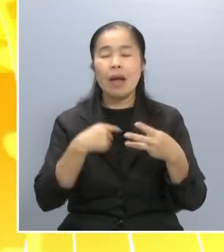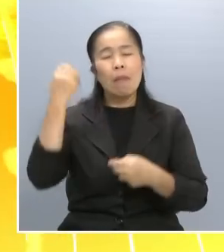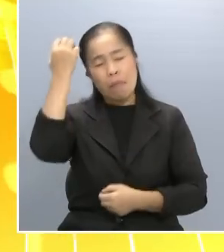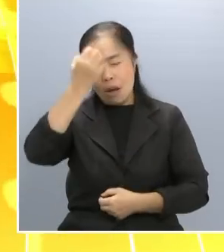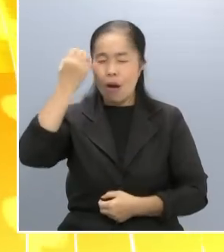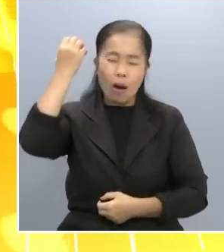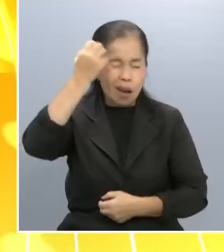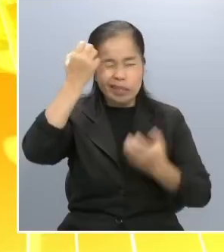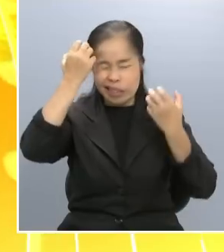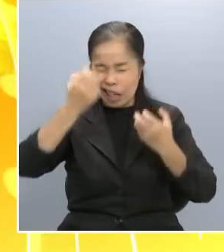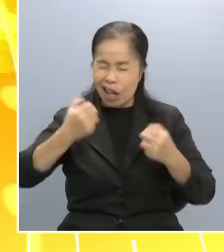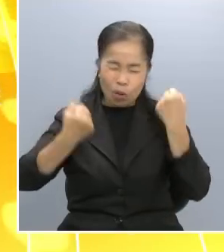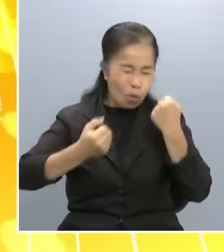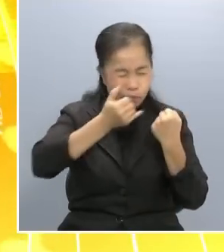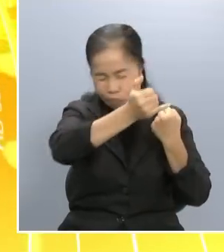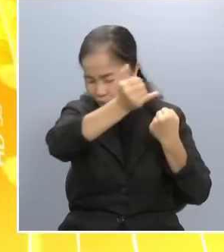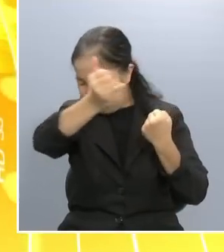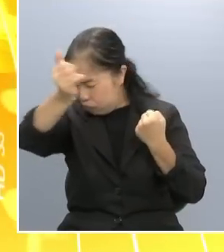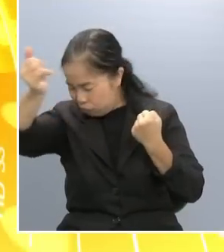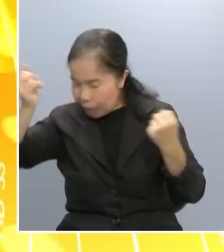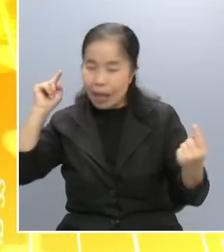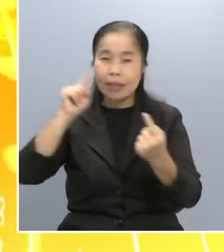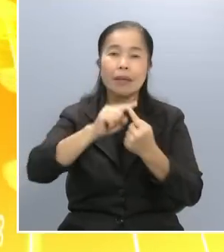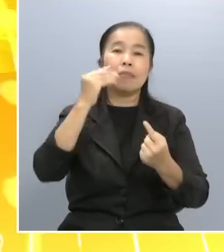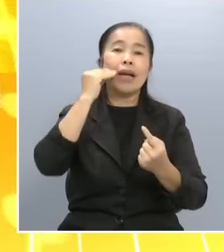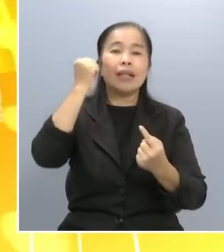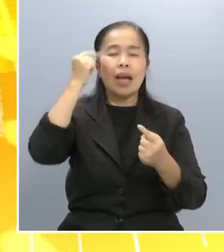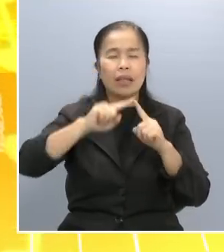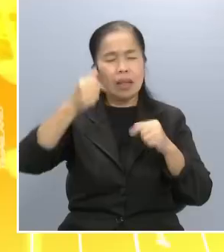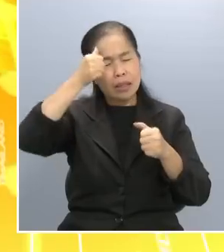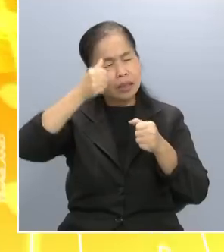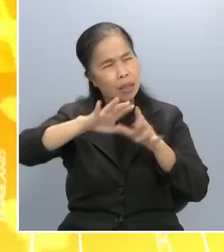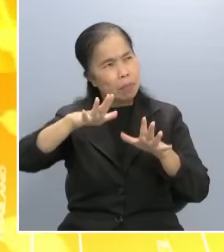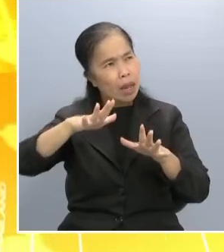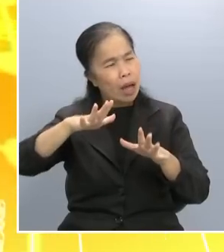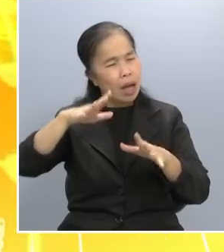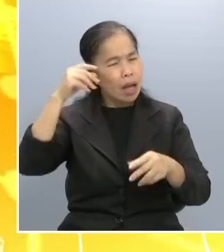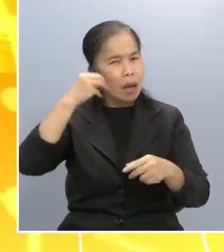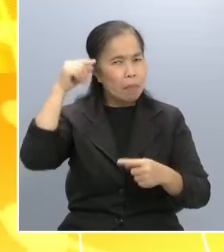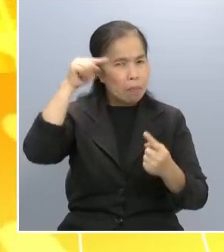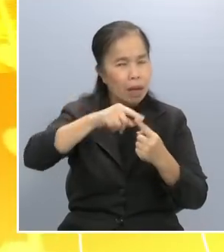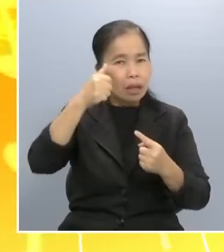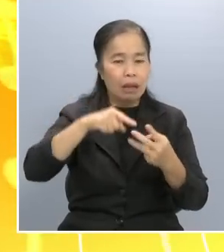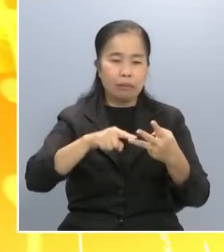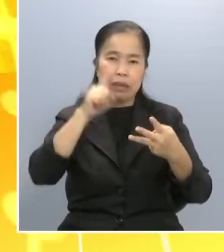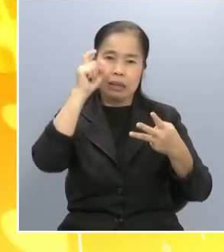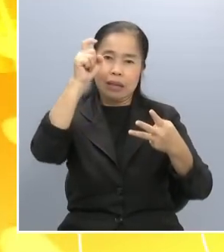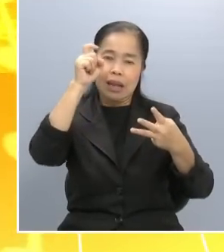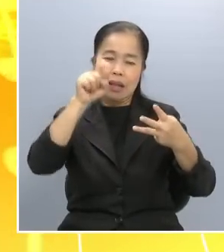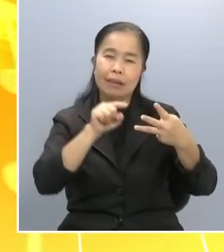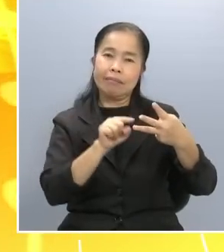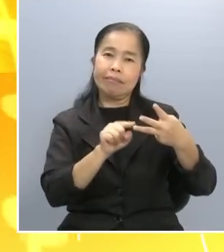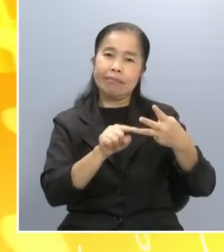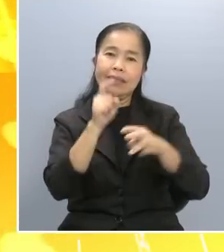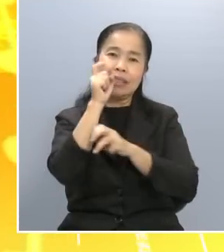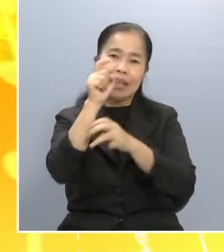พาตัวเองขับรถไปทุกแห่งกลับบ้านถึงบ้านปลอดภัยแม้บางครั้งจำไม่ได้ว่ากลับมาถึงห้องได้ยังไงอันนี้ร้ายแรงอันนี้เป็นเรื่อง